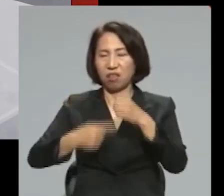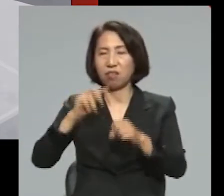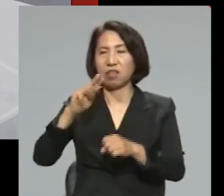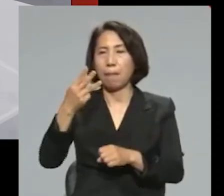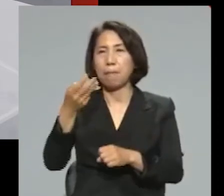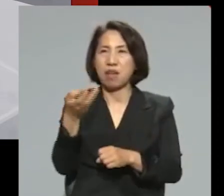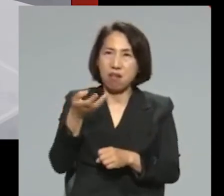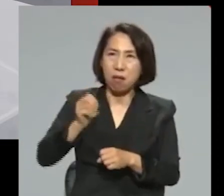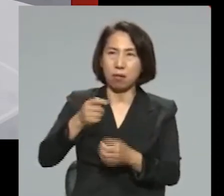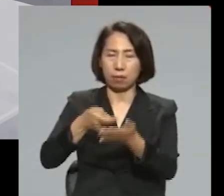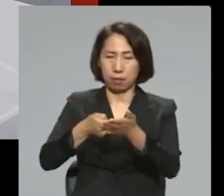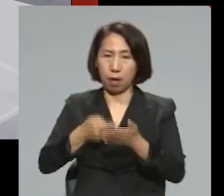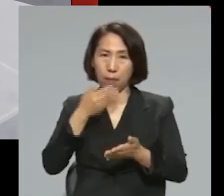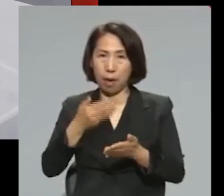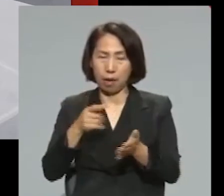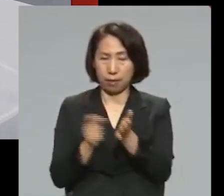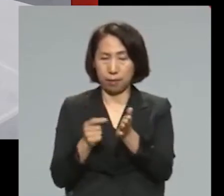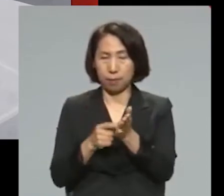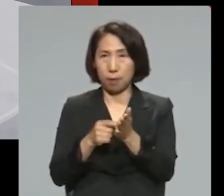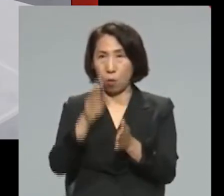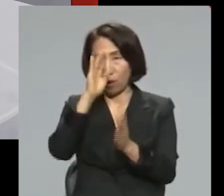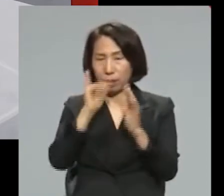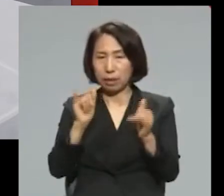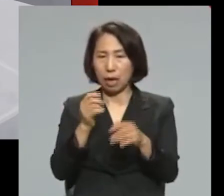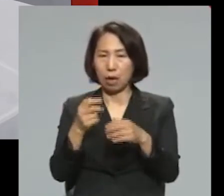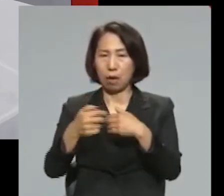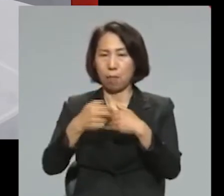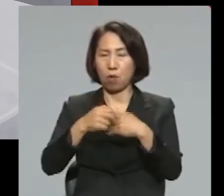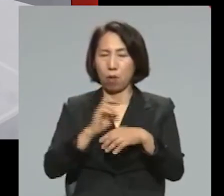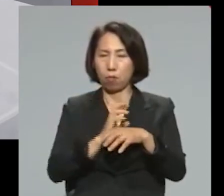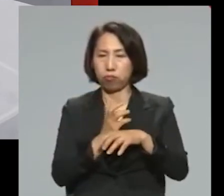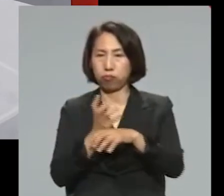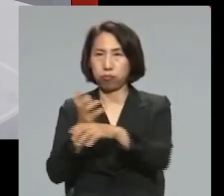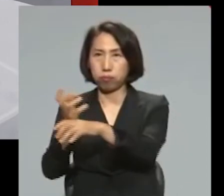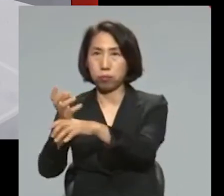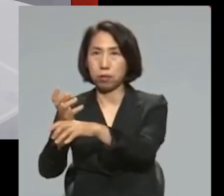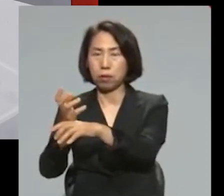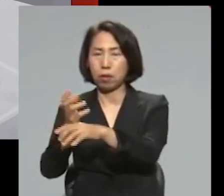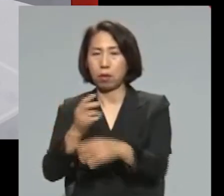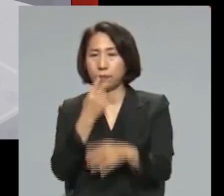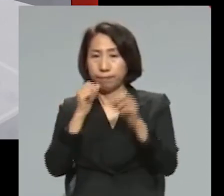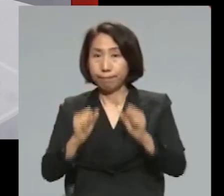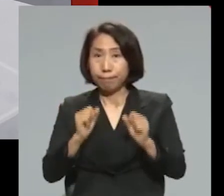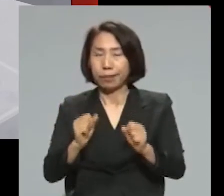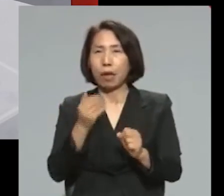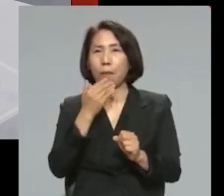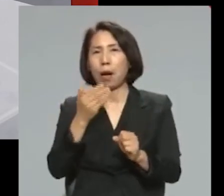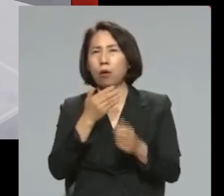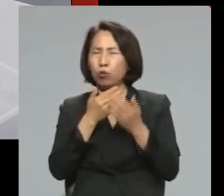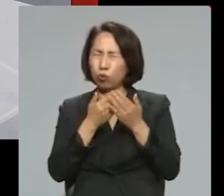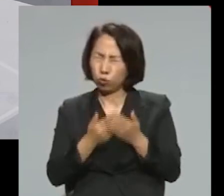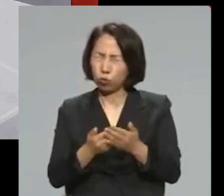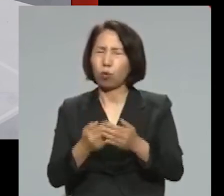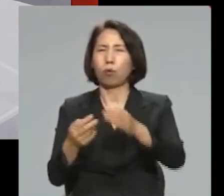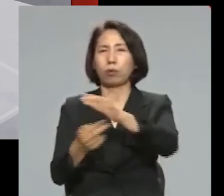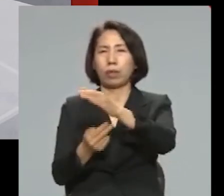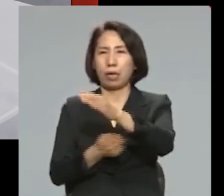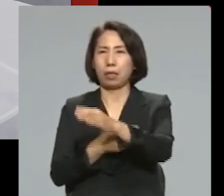환자를 동산병원으로 신속하게 이동시켜 골든타임을 확보할 수 있는 생명의